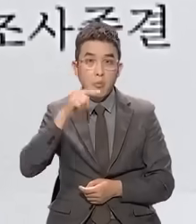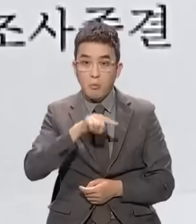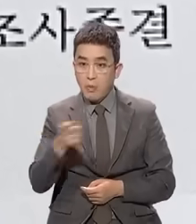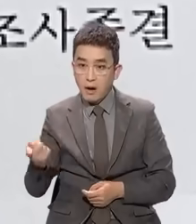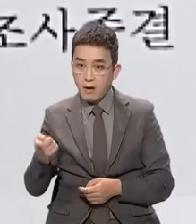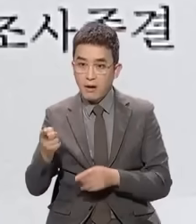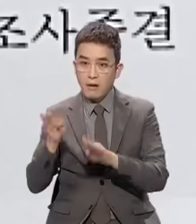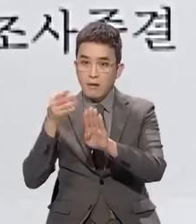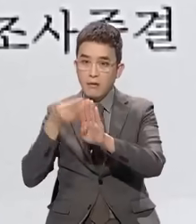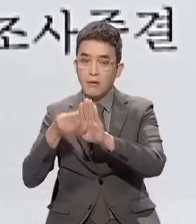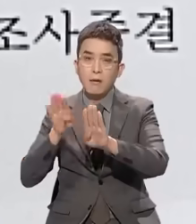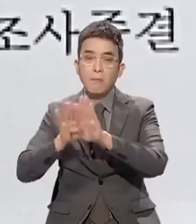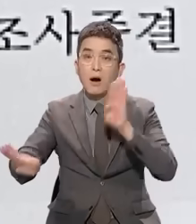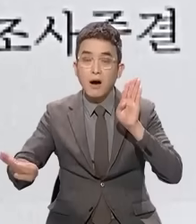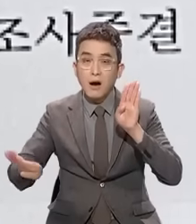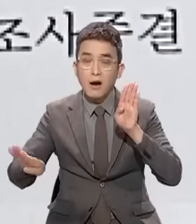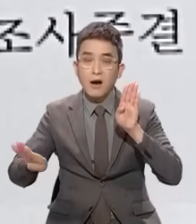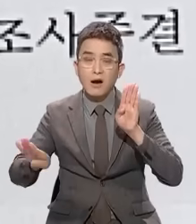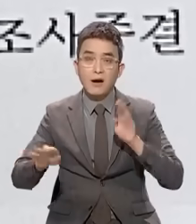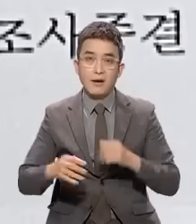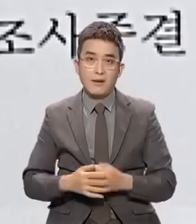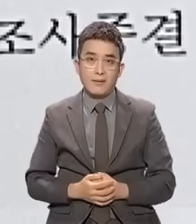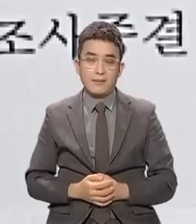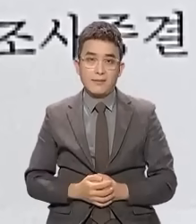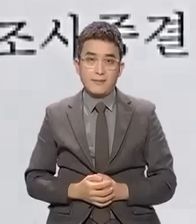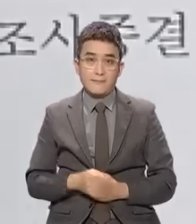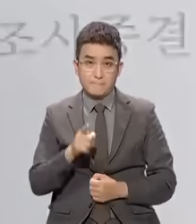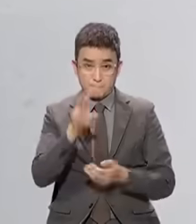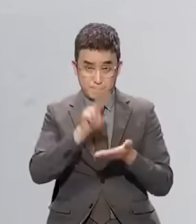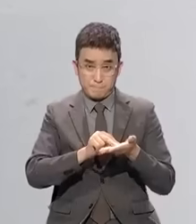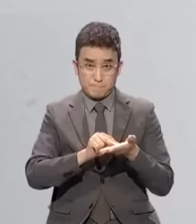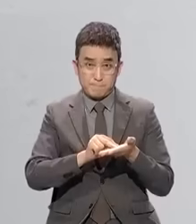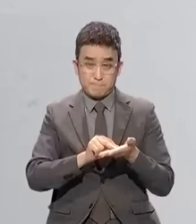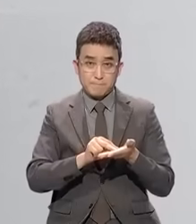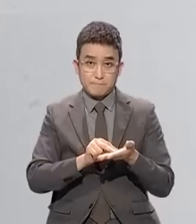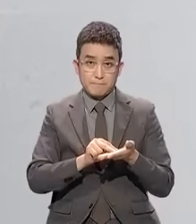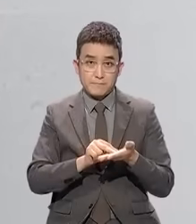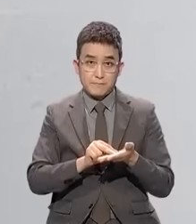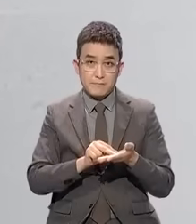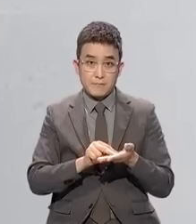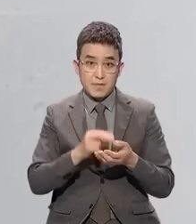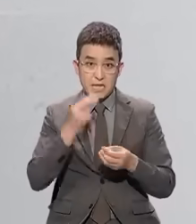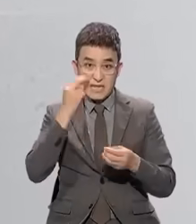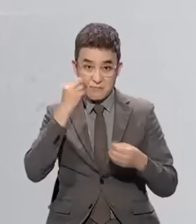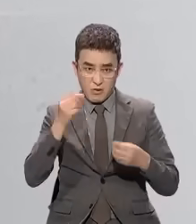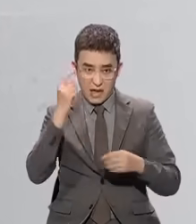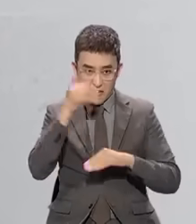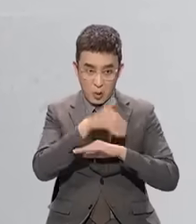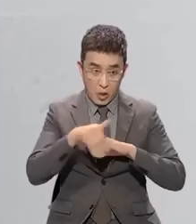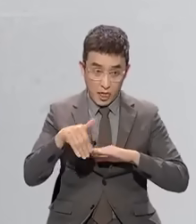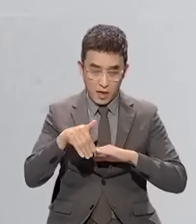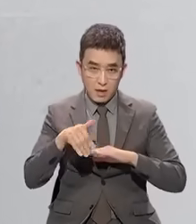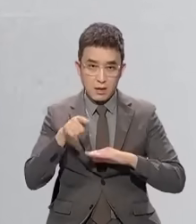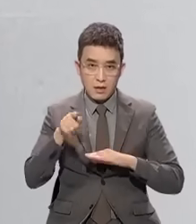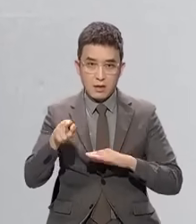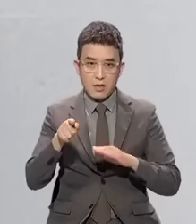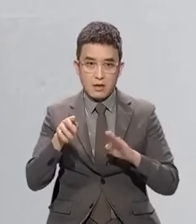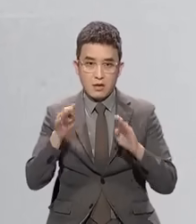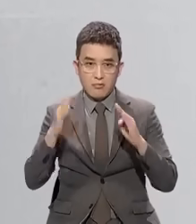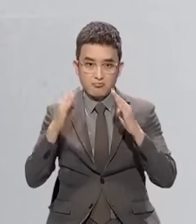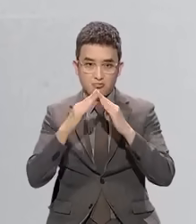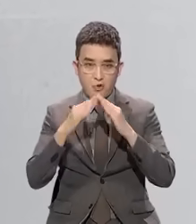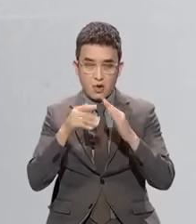겁니다. 그렇기 때문에 사실 이게 문제가 되긴 되는데 고의가 없기 때문에 주거 침입죄는 성립하지 않게